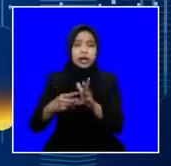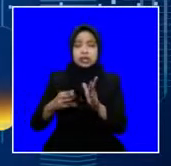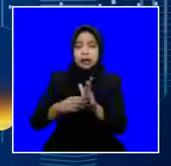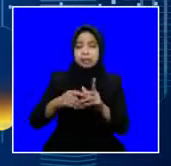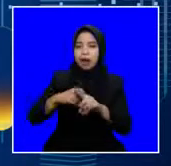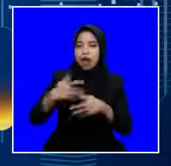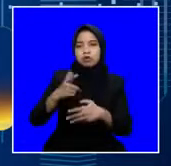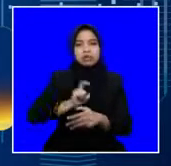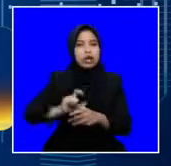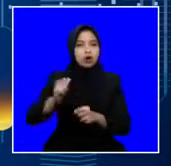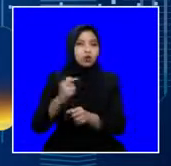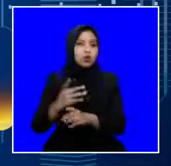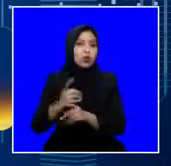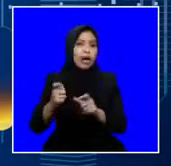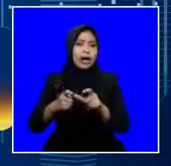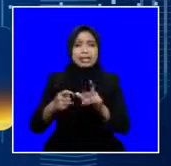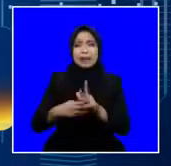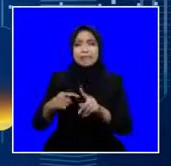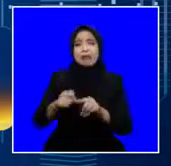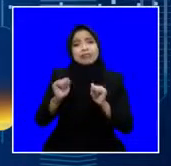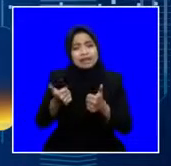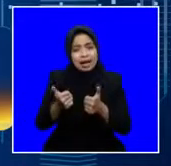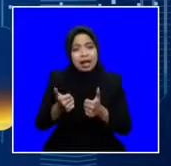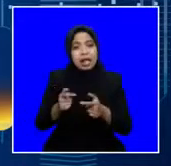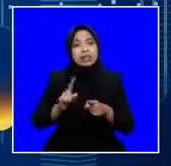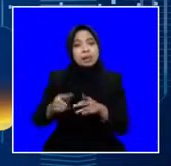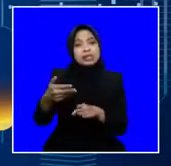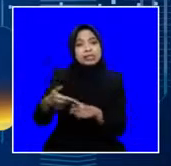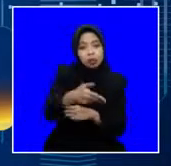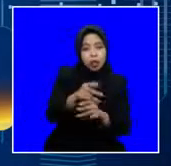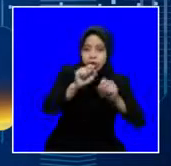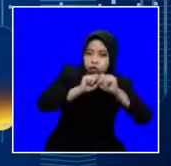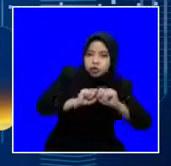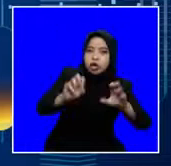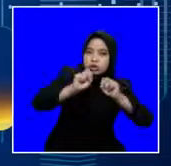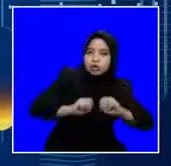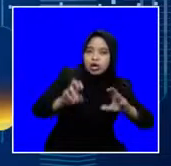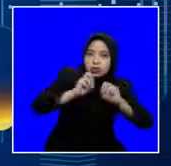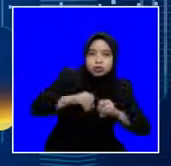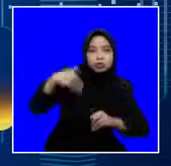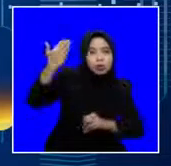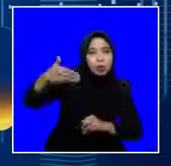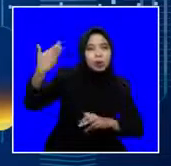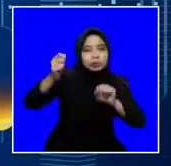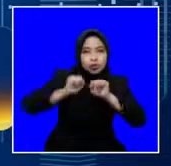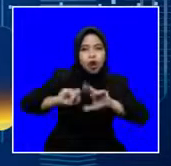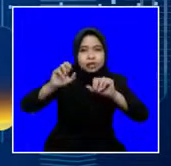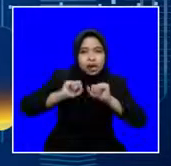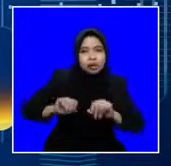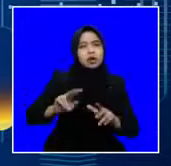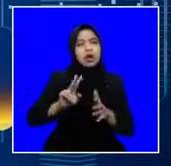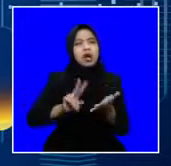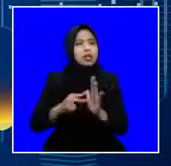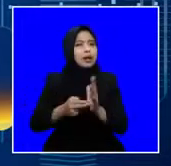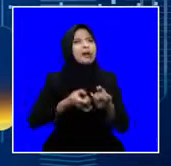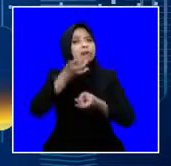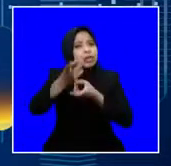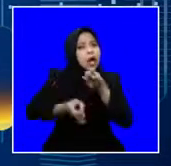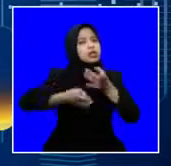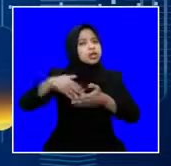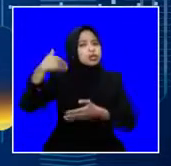SMK tentunya. Kami harus melakukan sosialisasi yang lebih masif lagi untuk memberikan penjelasan